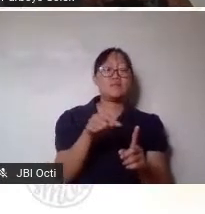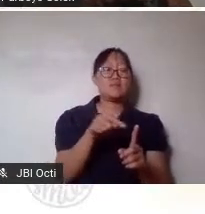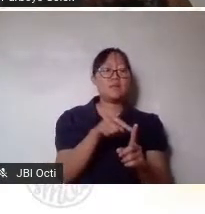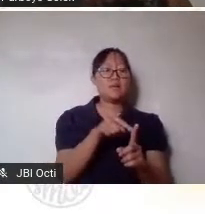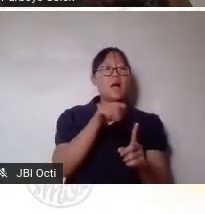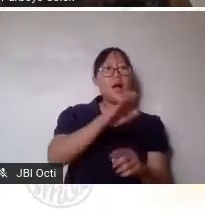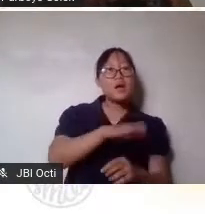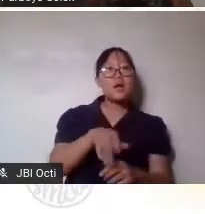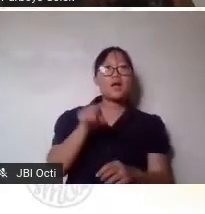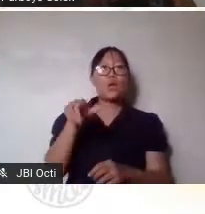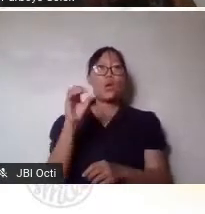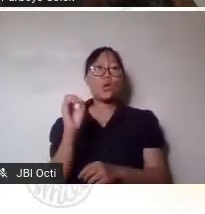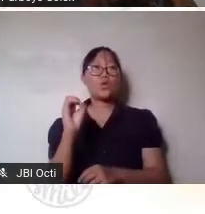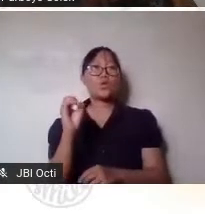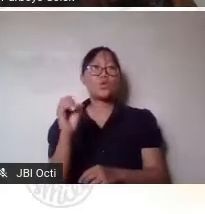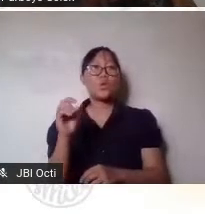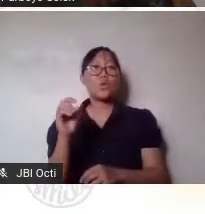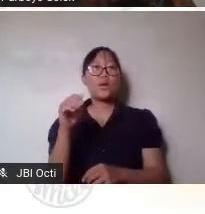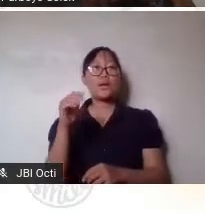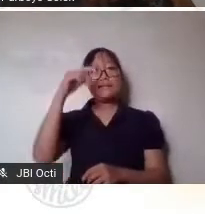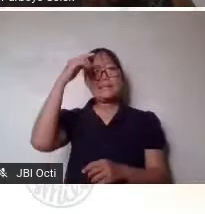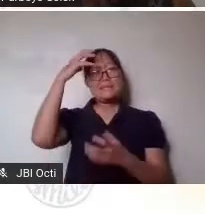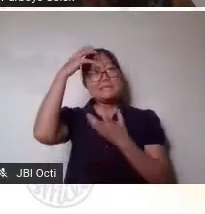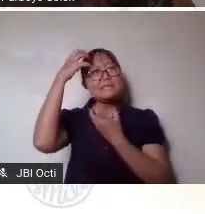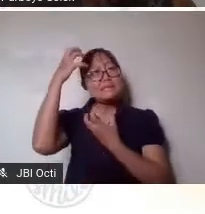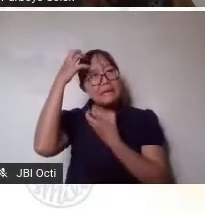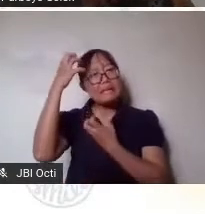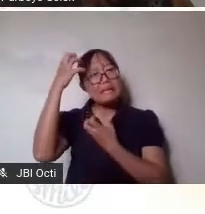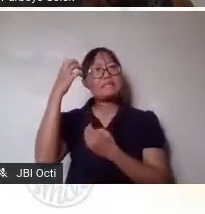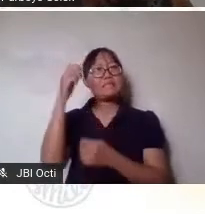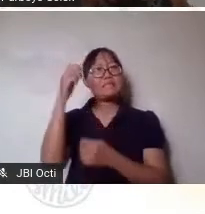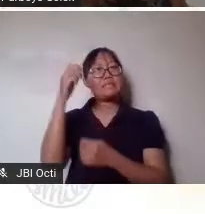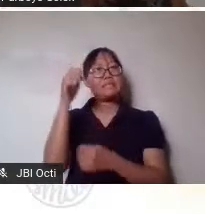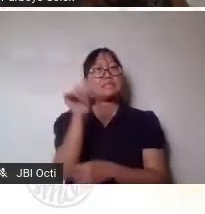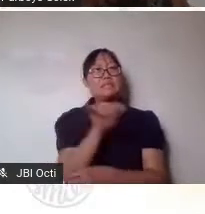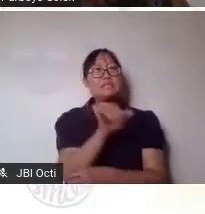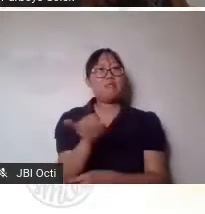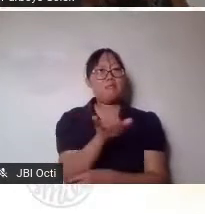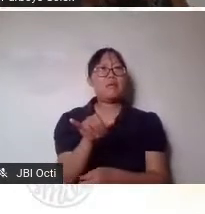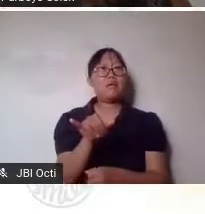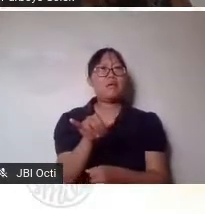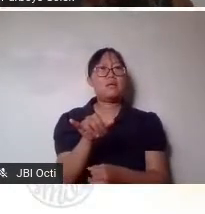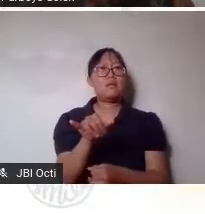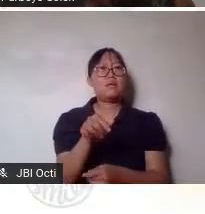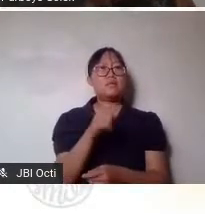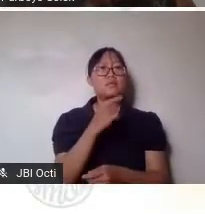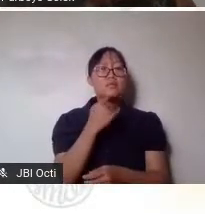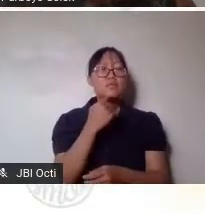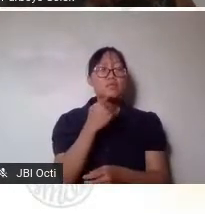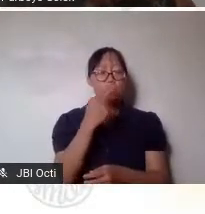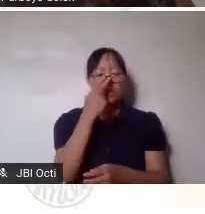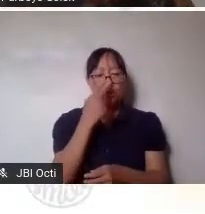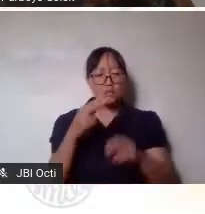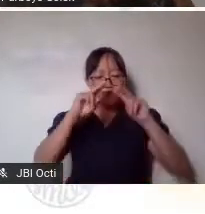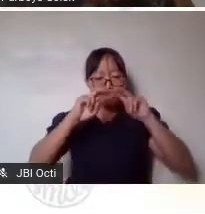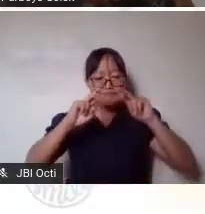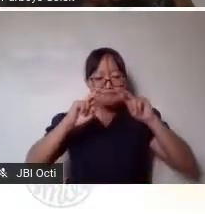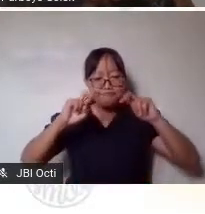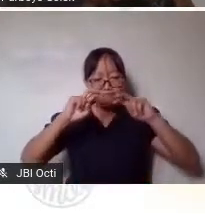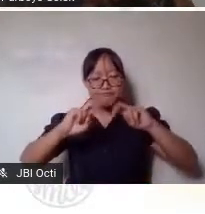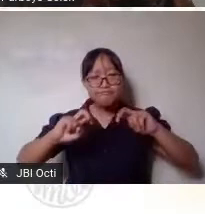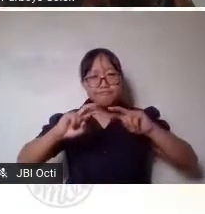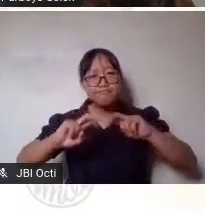keadaan ini kalau tidak kita lakukan intervensi secara menyeluruh, maka biasanya anak-anak